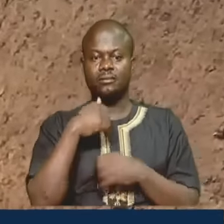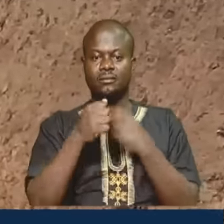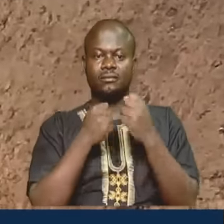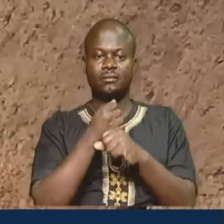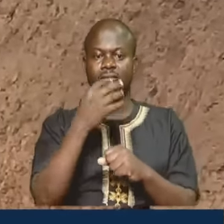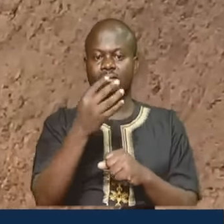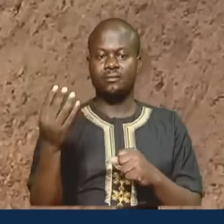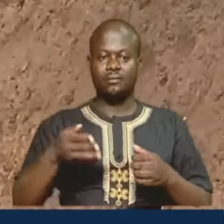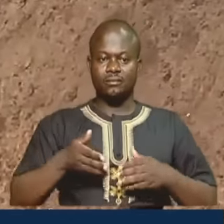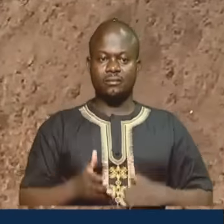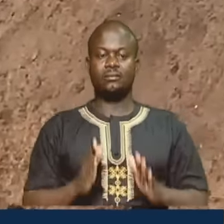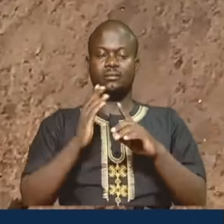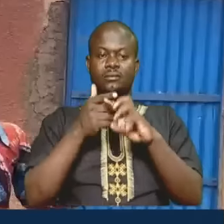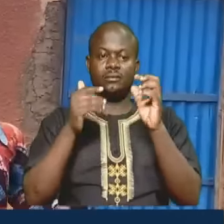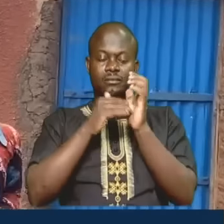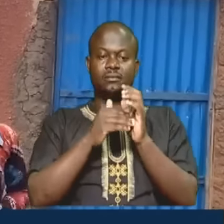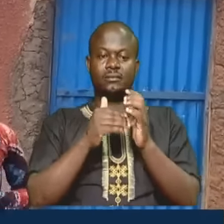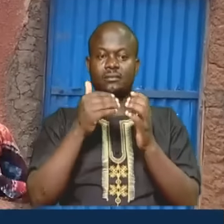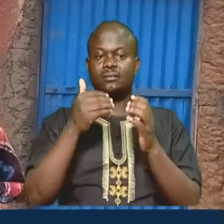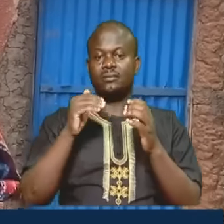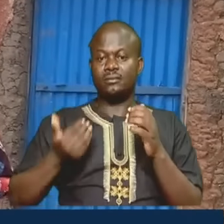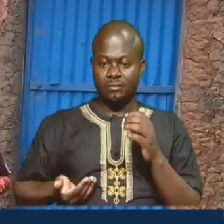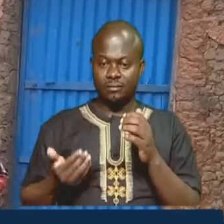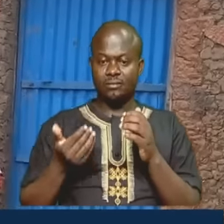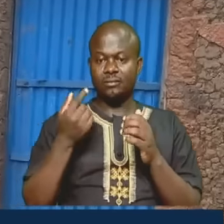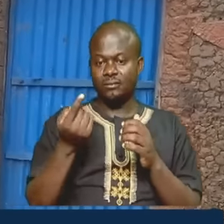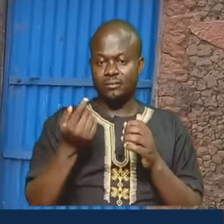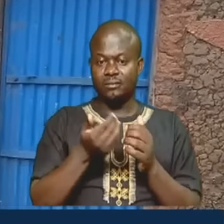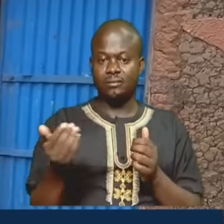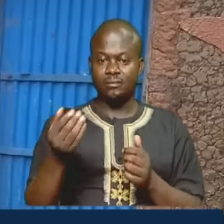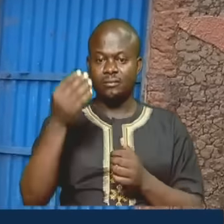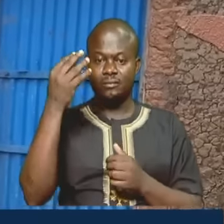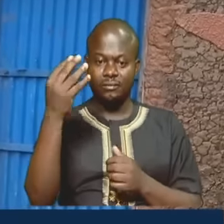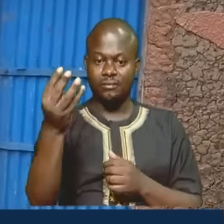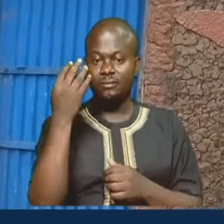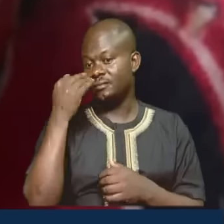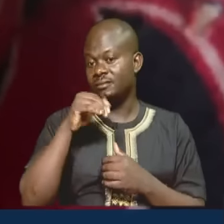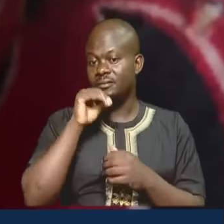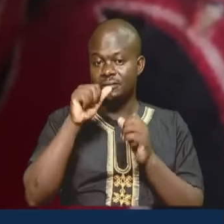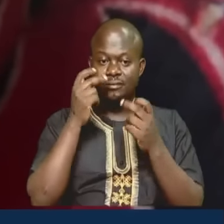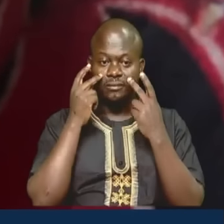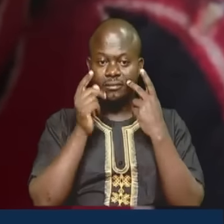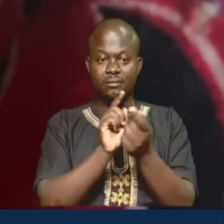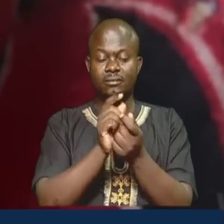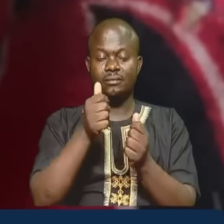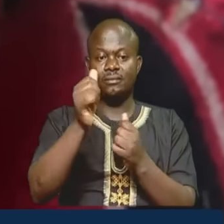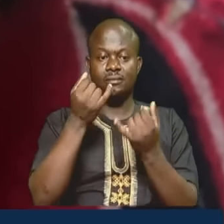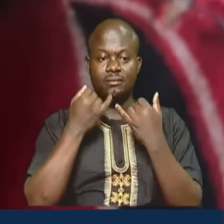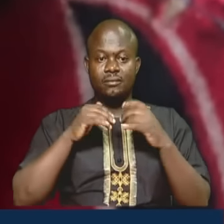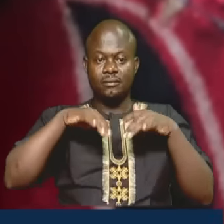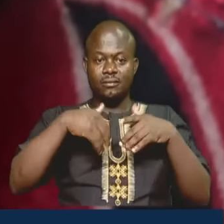40 y'amavuko arubatse afite umugore umwe n'abana 4 nubwo tutabashije kubabona ngo batubwire imba mutima zabo